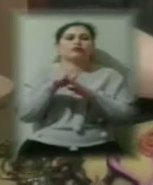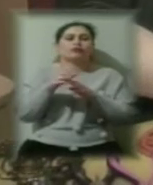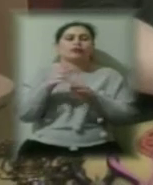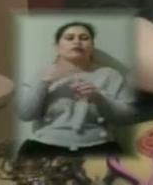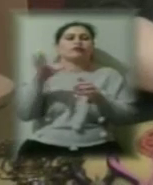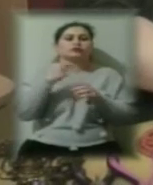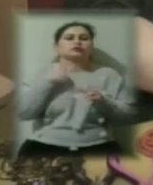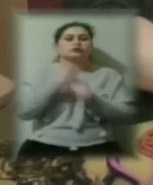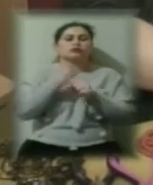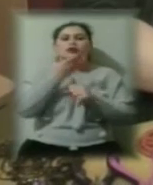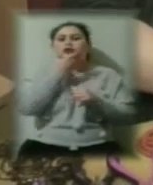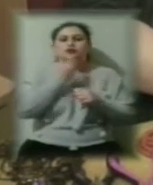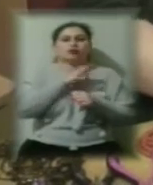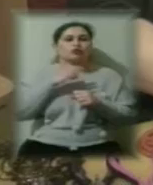прикраси.